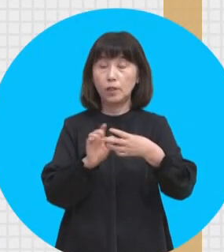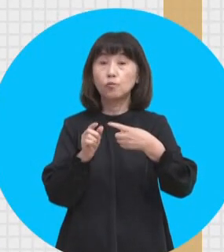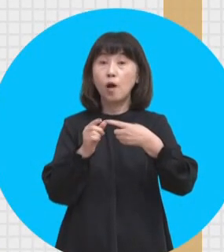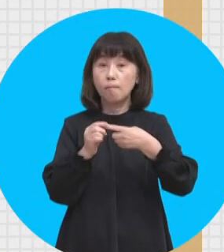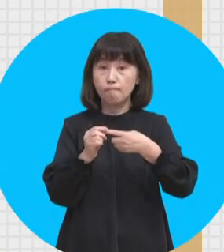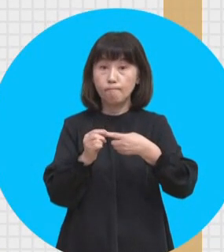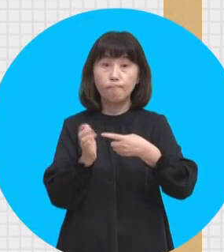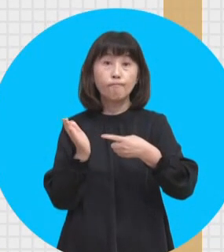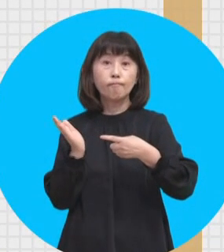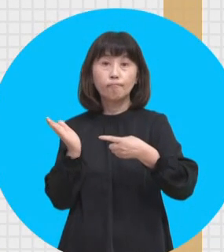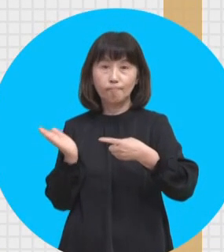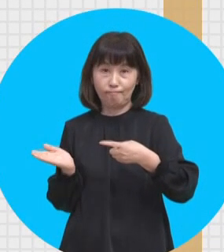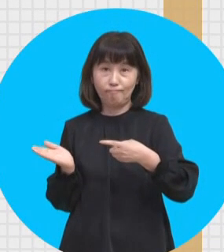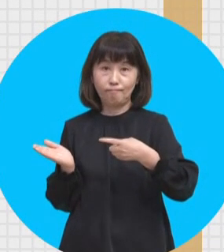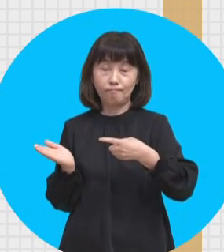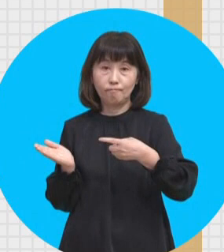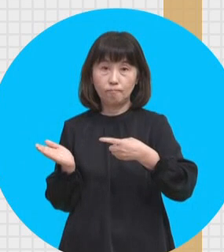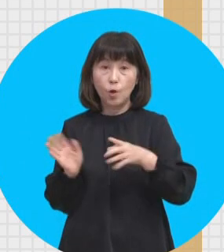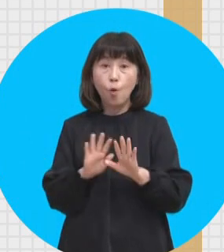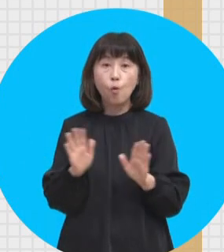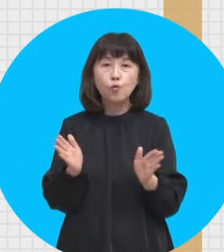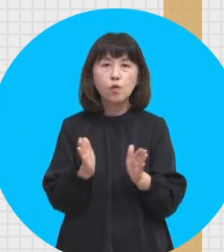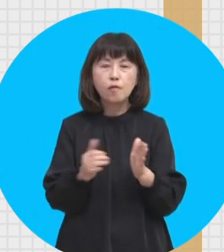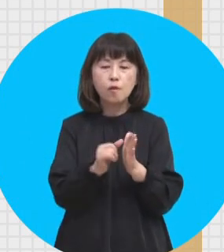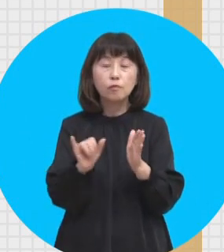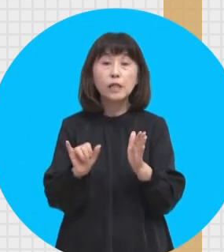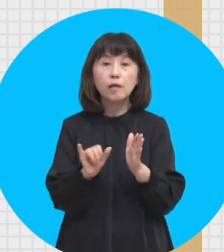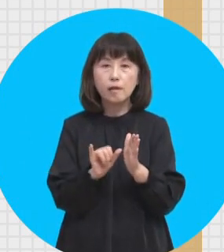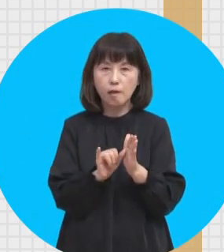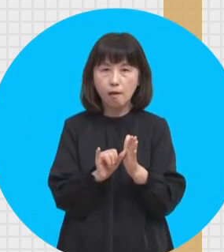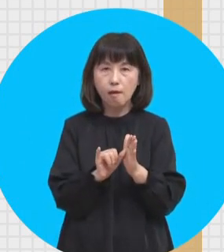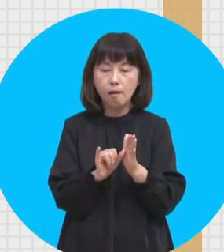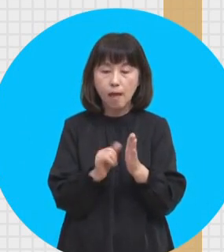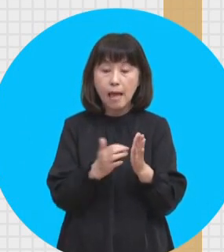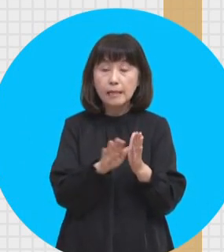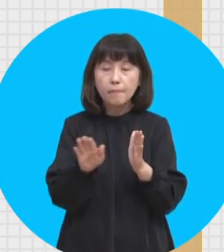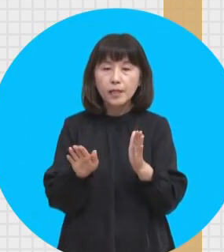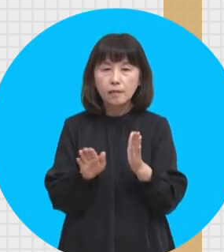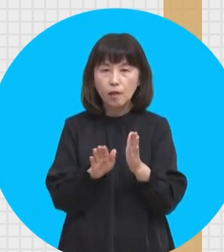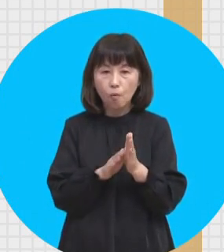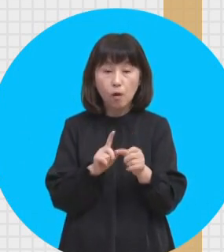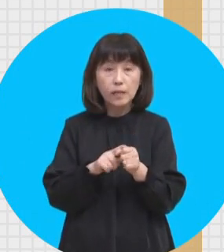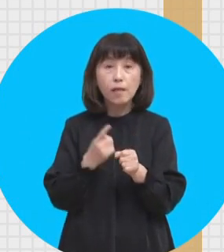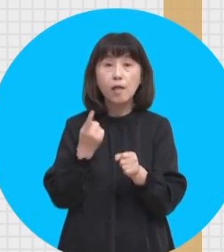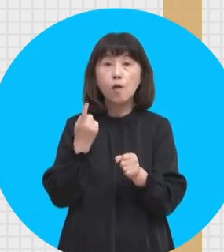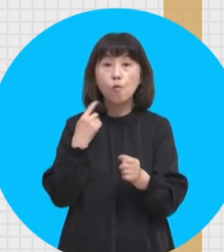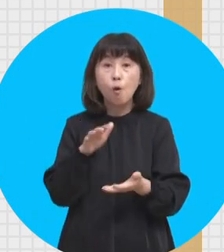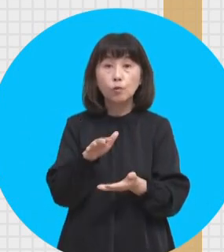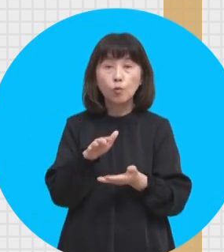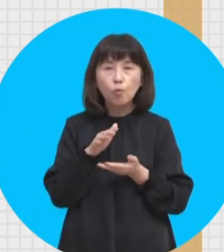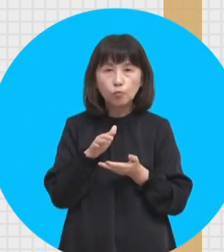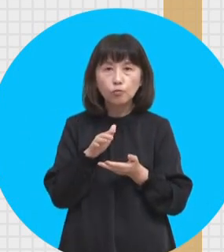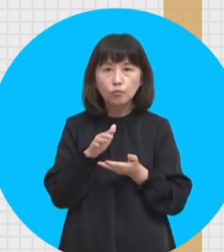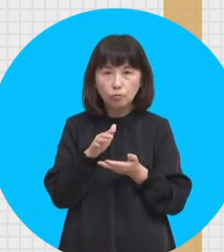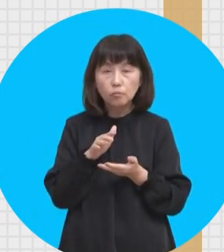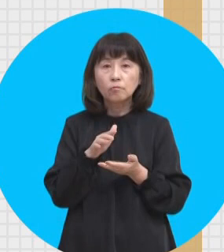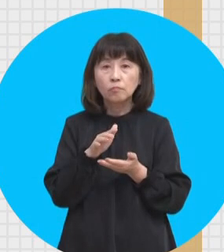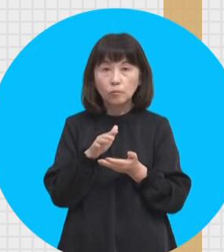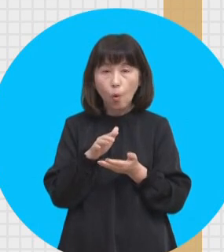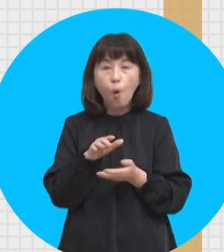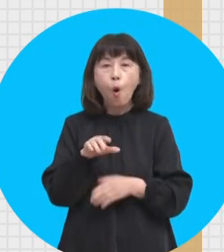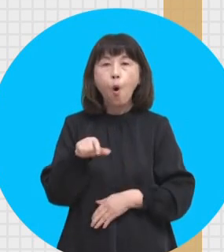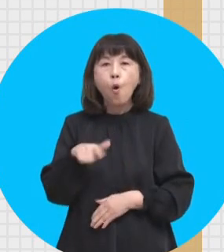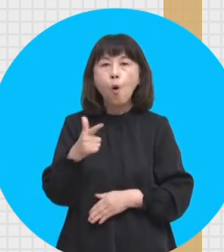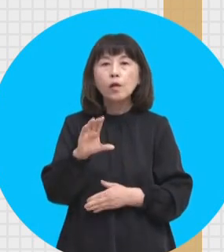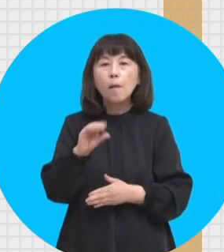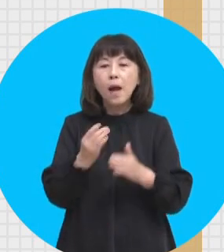支援型制度です。子育て世帯でかつ世帯者全員の前年の所得総額が600万円未満の世